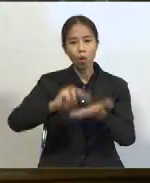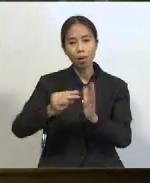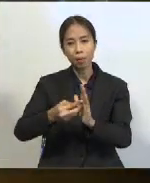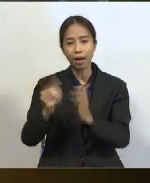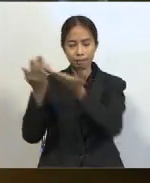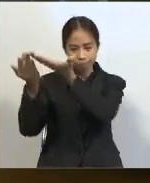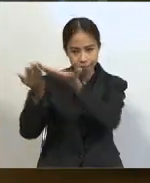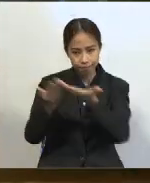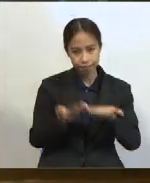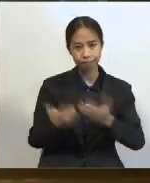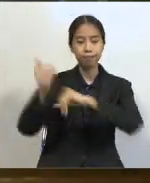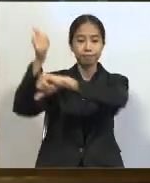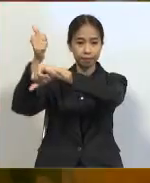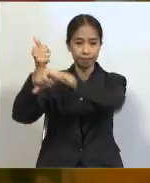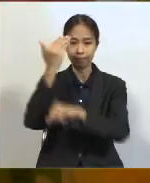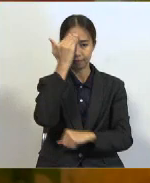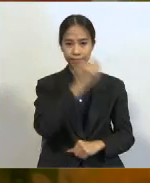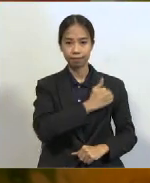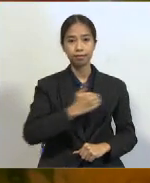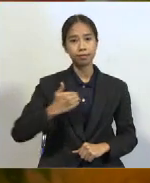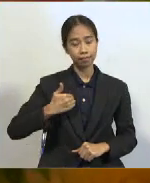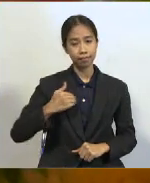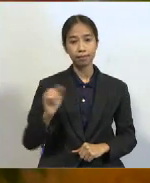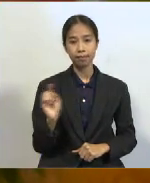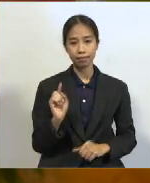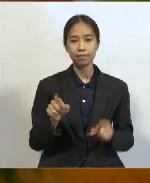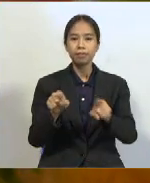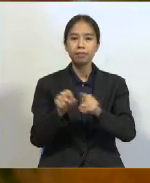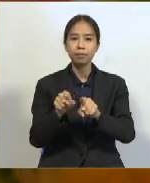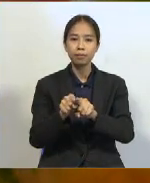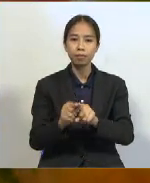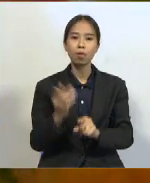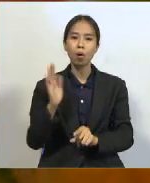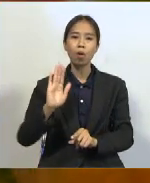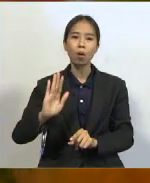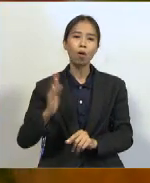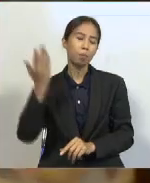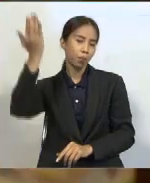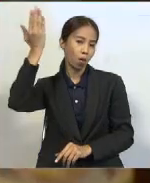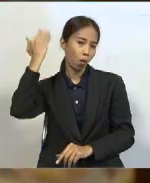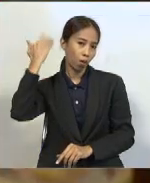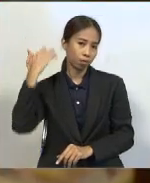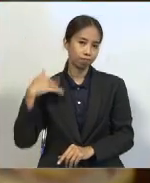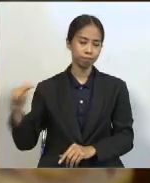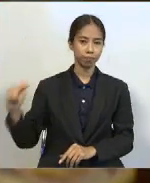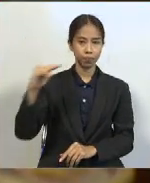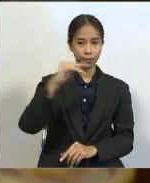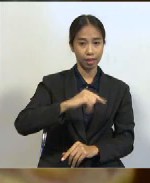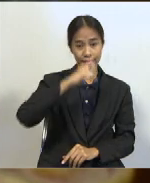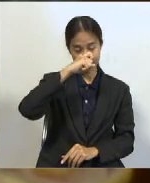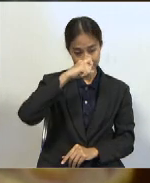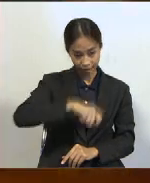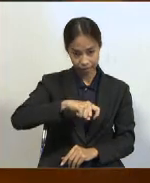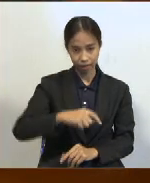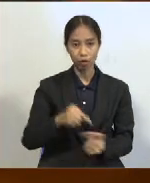าเยือนของโป๊ปฟรังซิสแล้วยังเป็นการสะท้อนถึงจิตวิญญาณของมิชชันนารีรุ่นแรกที่เดินทางมาแผ่นดินสย